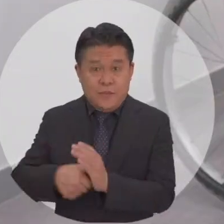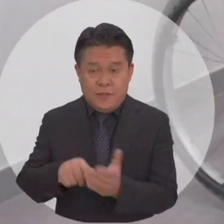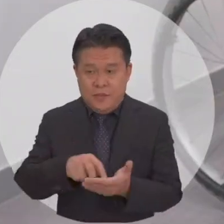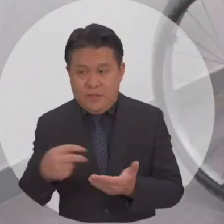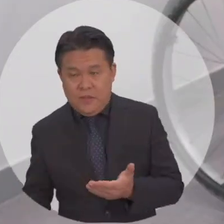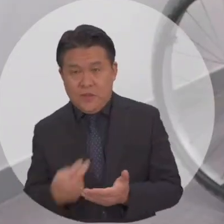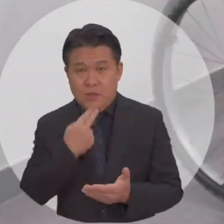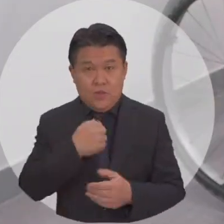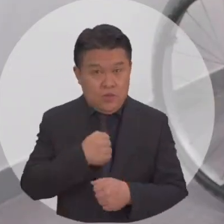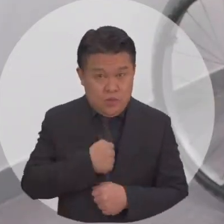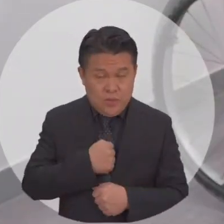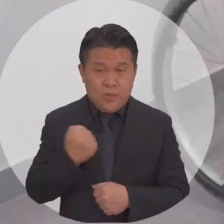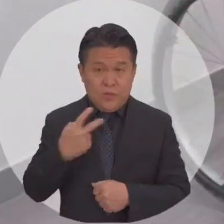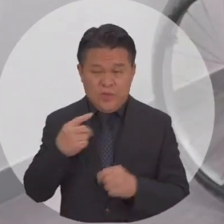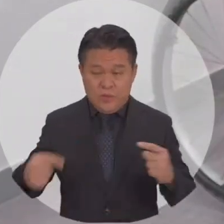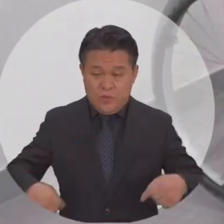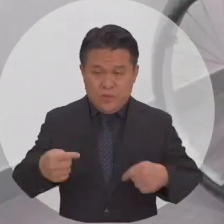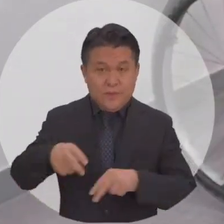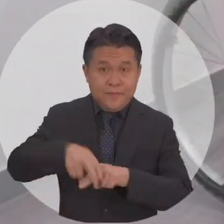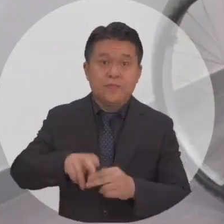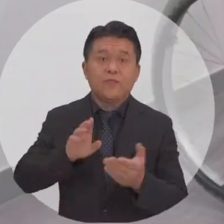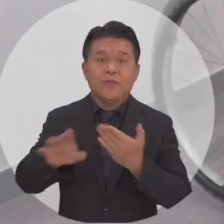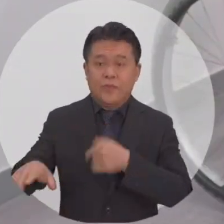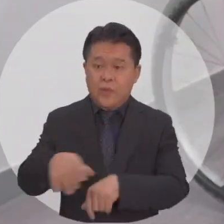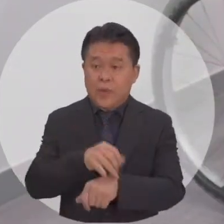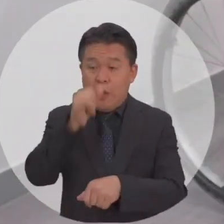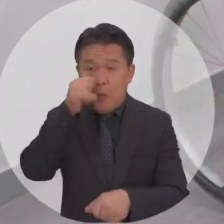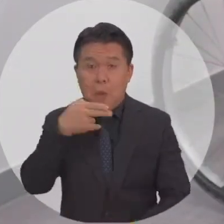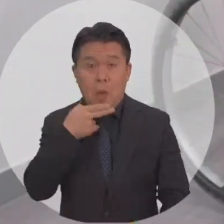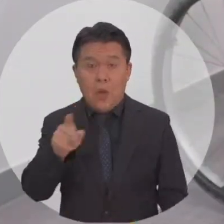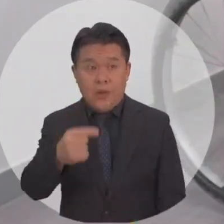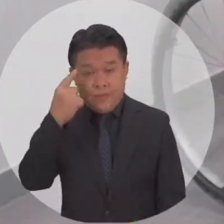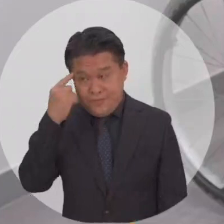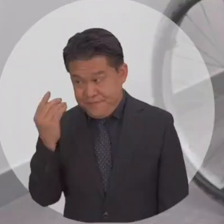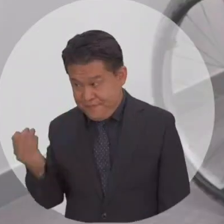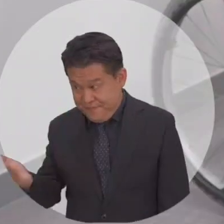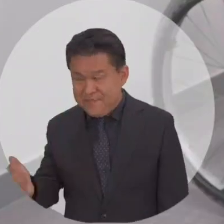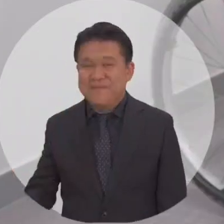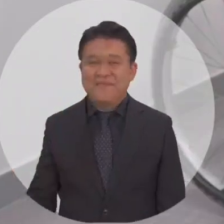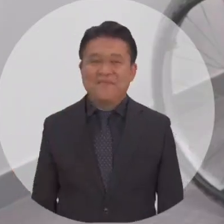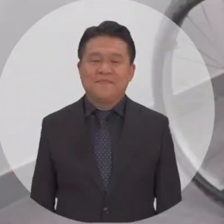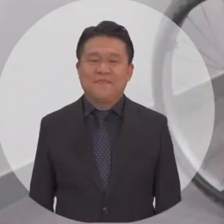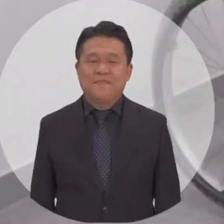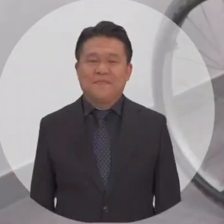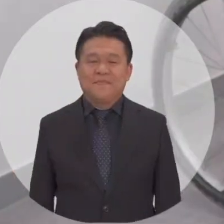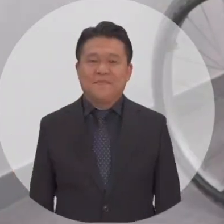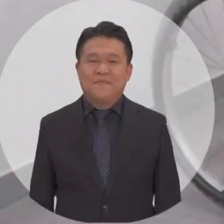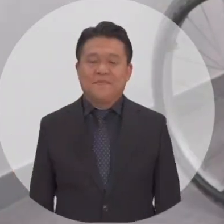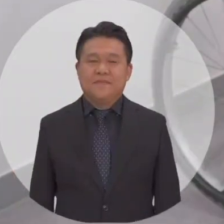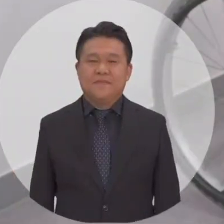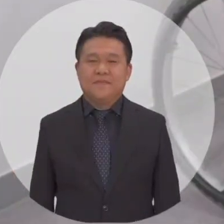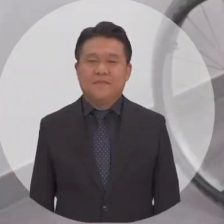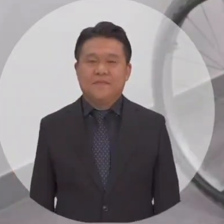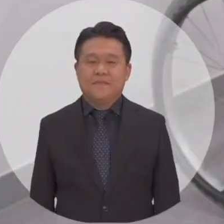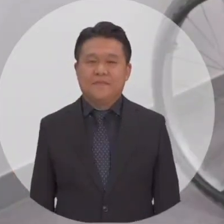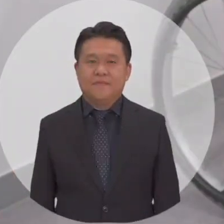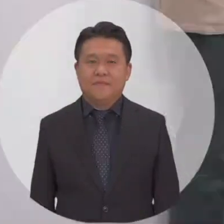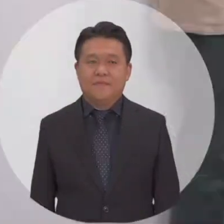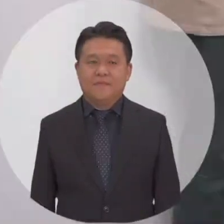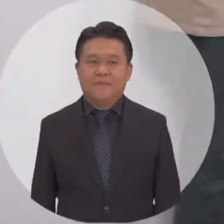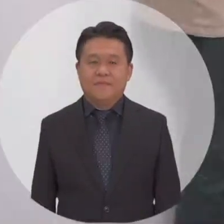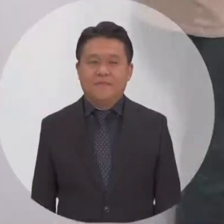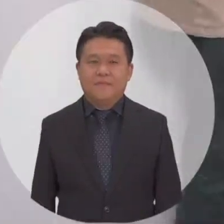대상자를 옮길 때 떨어지지 않도록 주의하고 휠체어에 탄 후 불편한 곳이 없는지 여쭤봅니다.